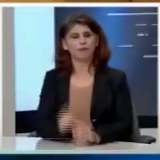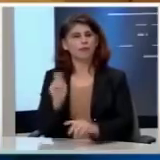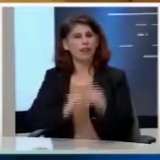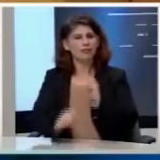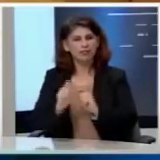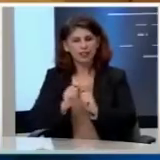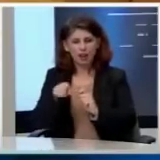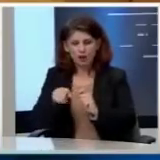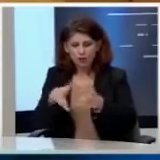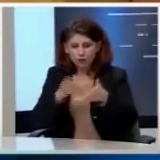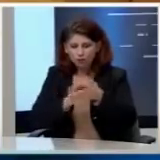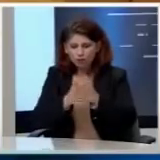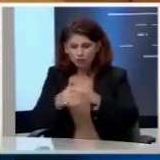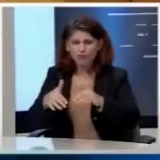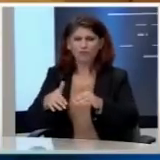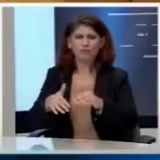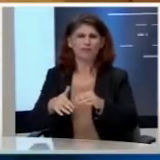την πλεκτάνη,